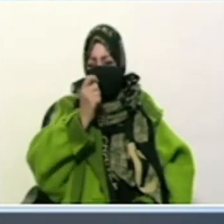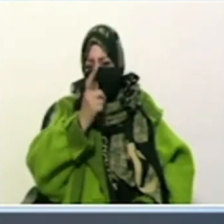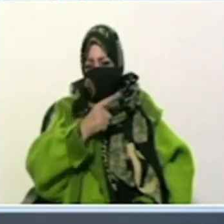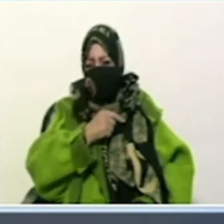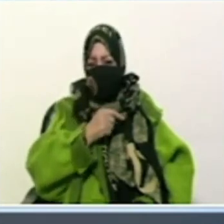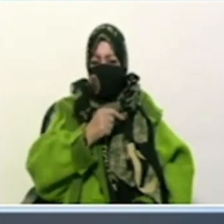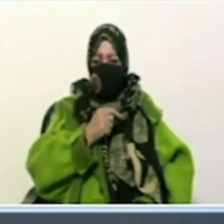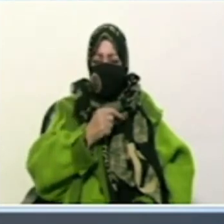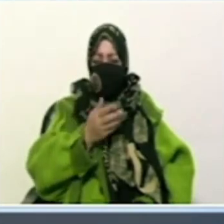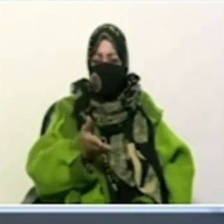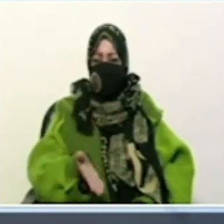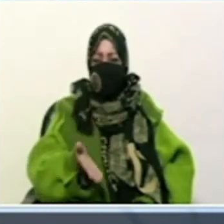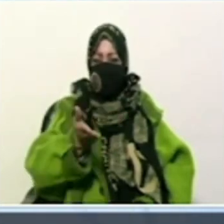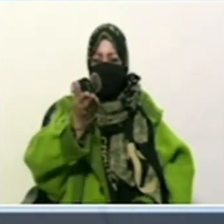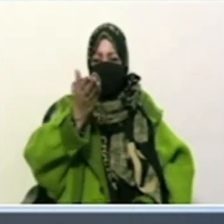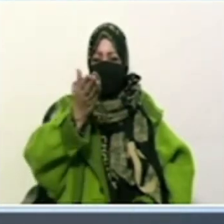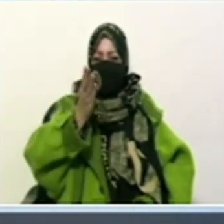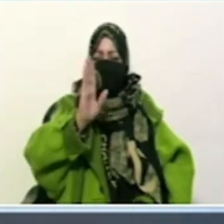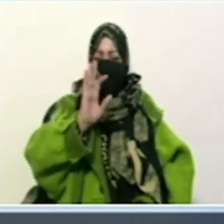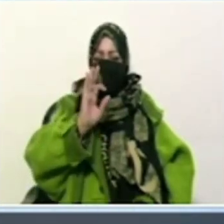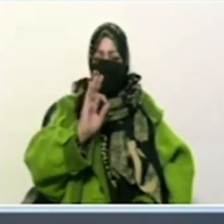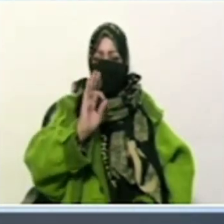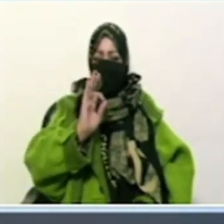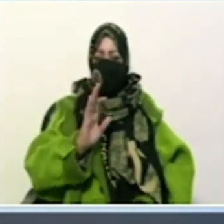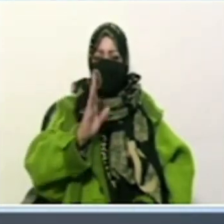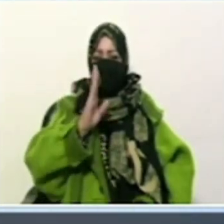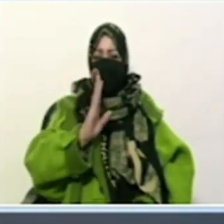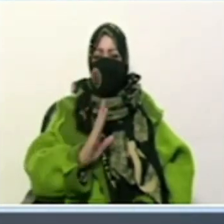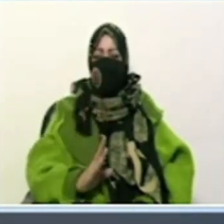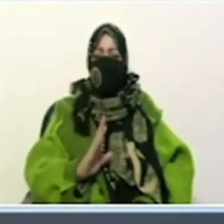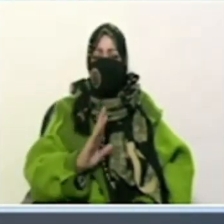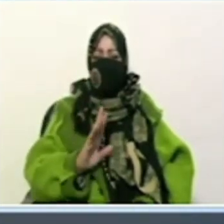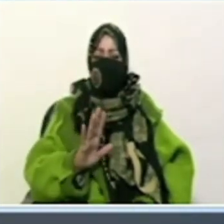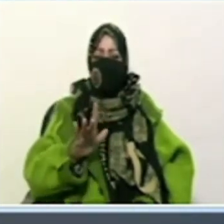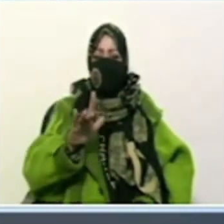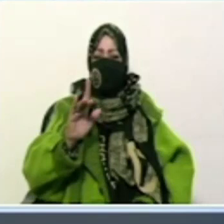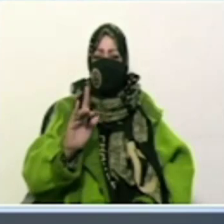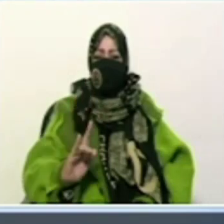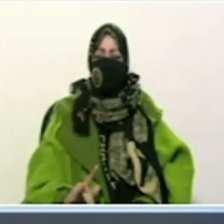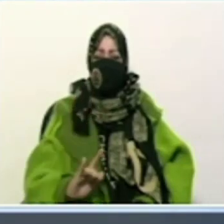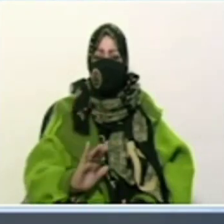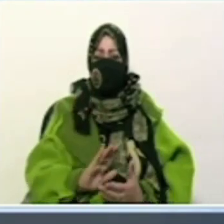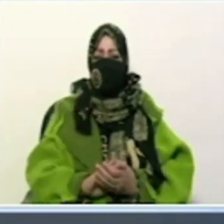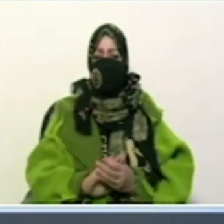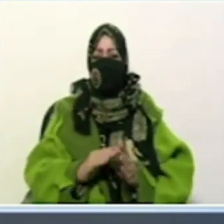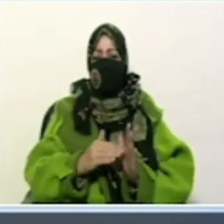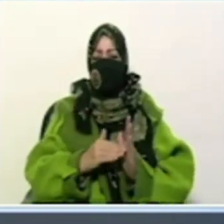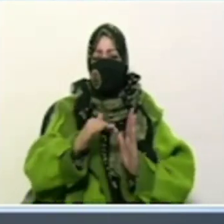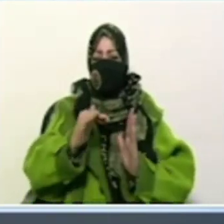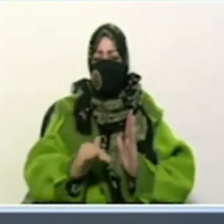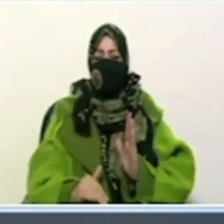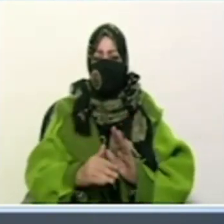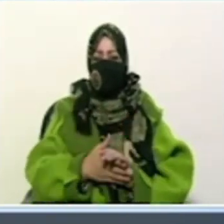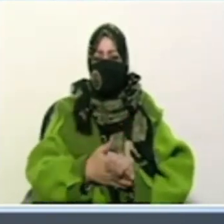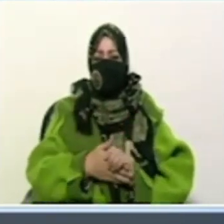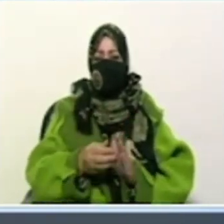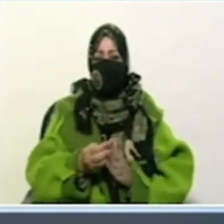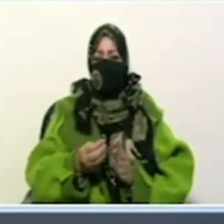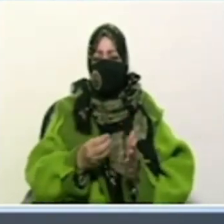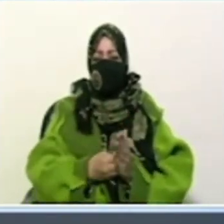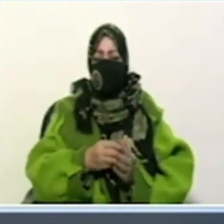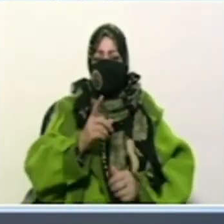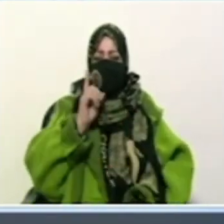الممنوع أو من المكروه فقط؟ لعل يعني هذه يعني تحتاج إلى نظر، فالأولى يعني غيره، إذا قدم غيره فهو